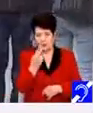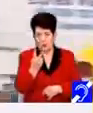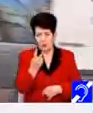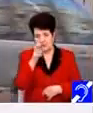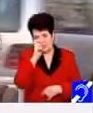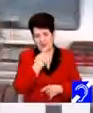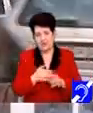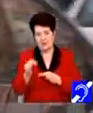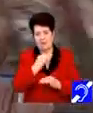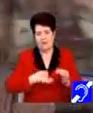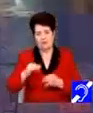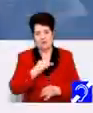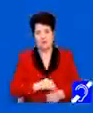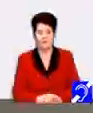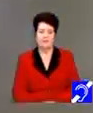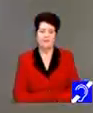deocamdată negocieri.